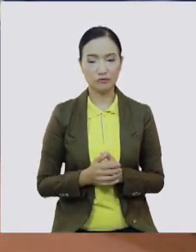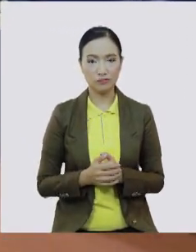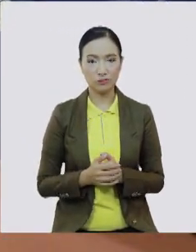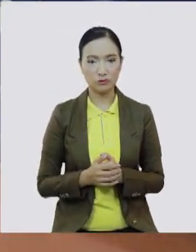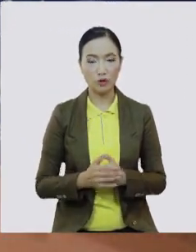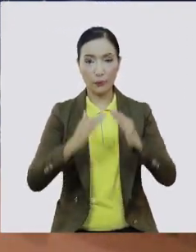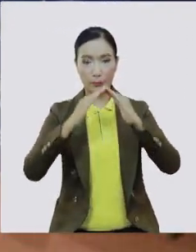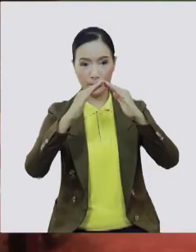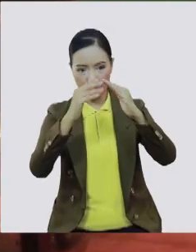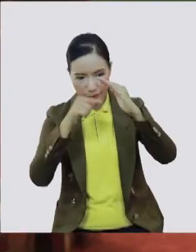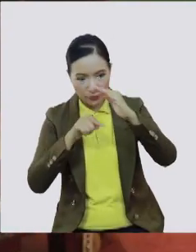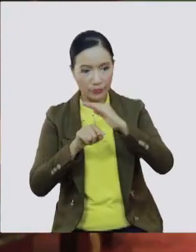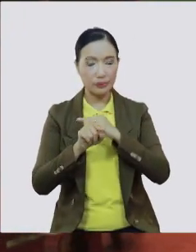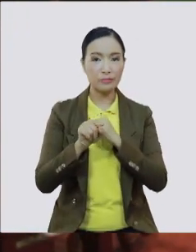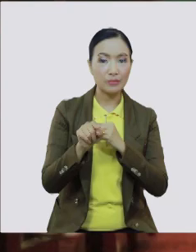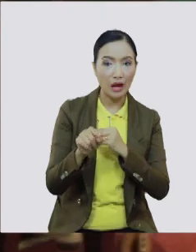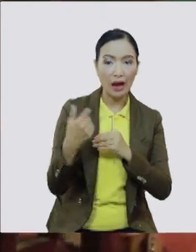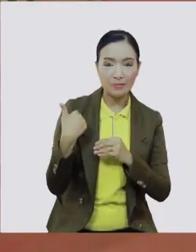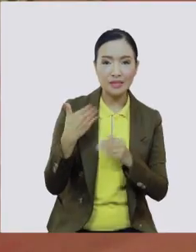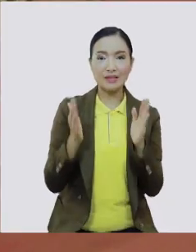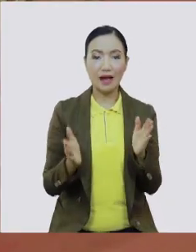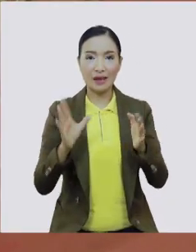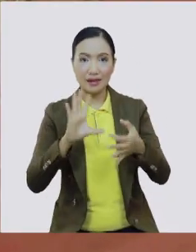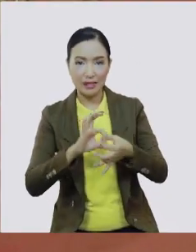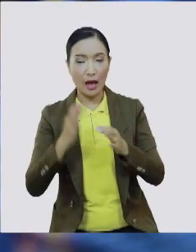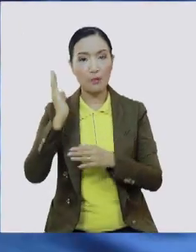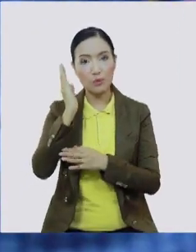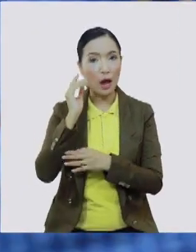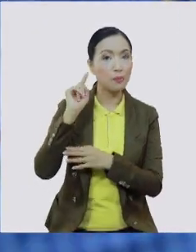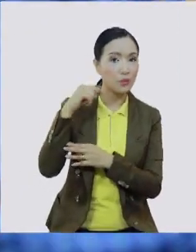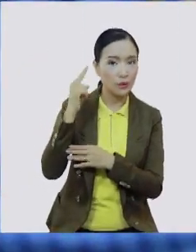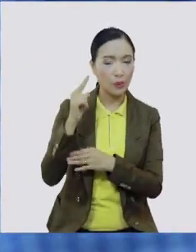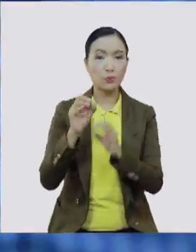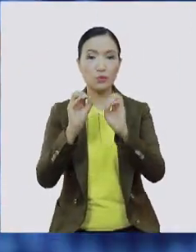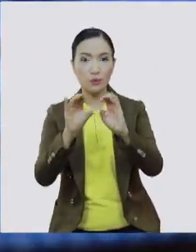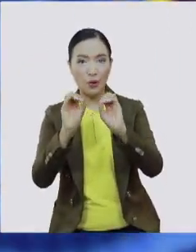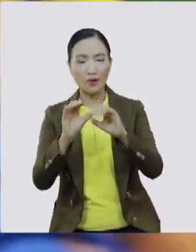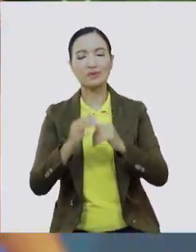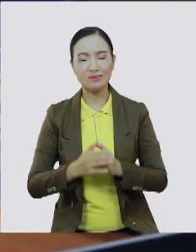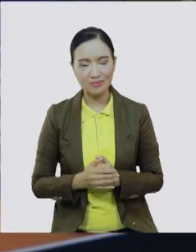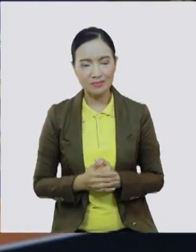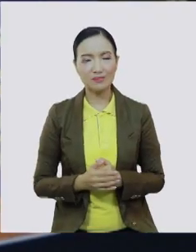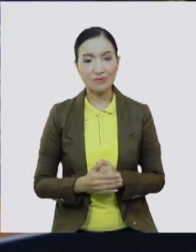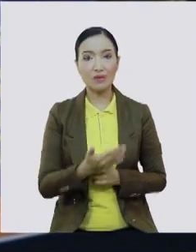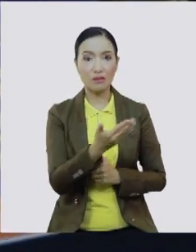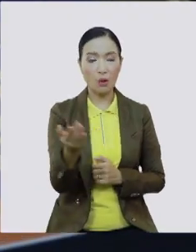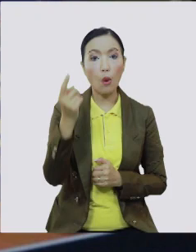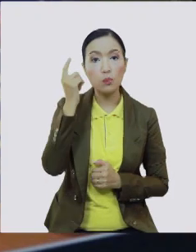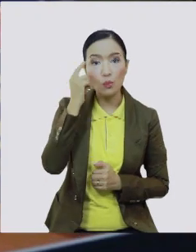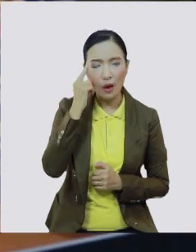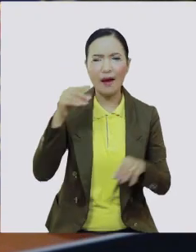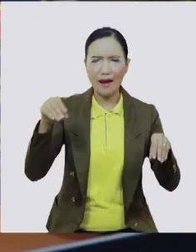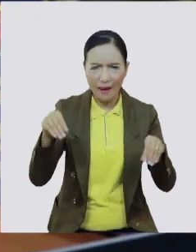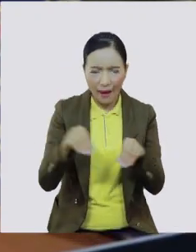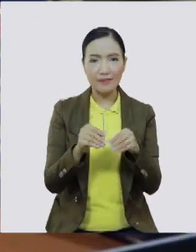ในโรงยิมก็เต็มไปด้วยทั้งนักกีฬาทั้งผู้หญิงผู้ชายแล้วก็สตาฟโค้ชนะครับแล้วก็อย่างที่หลายๆคนรู้ยิ่งเข้า